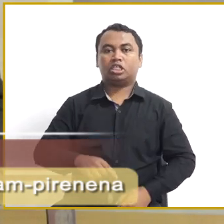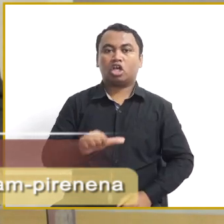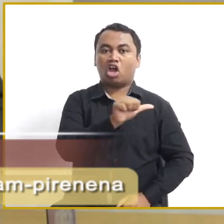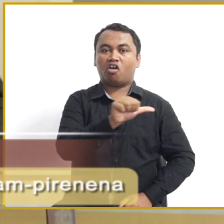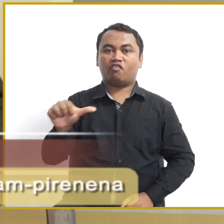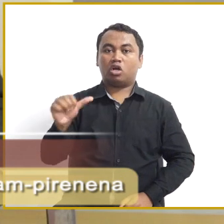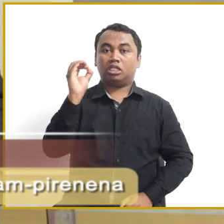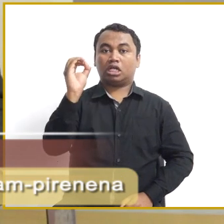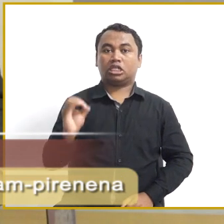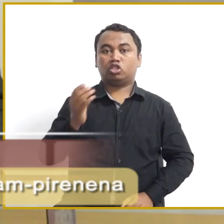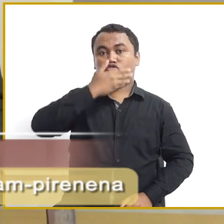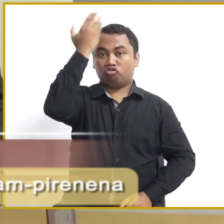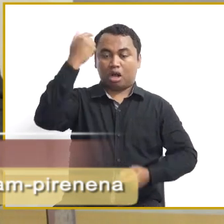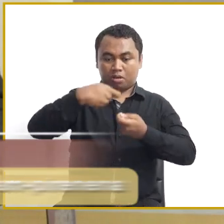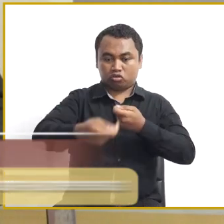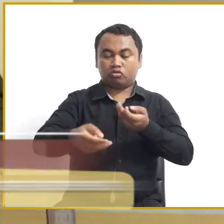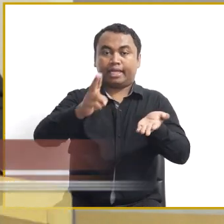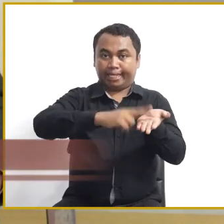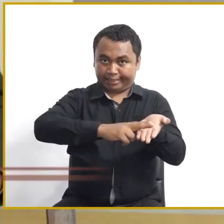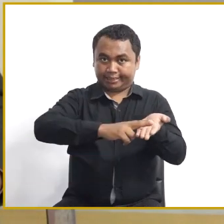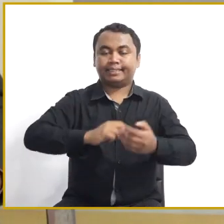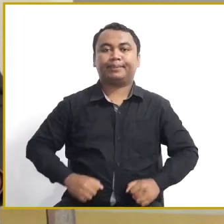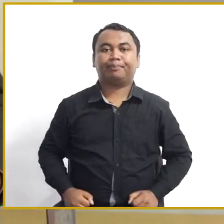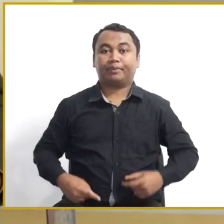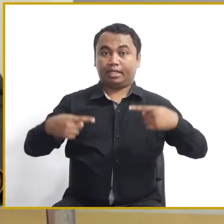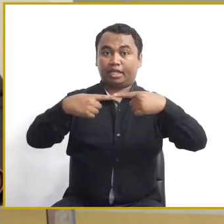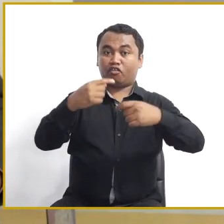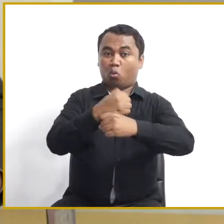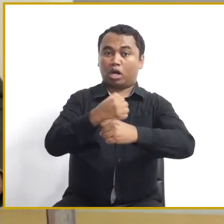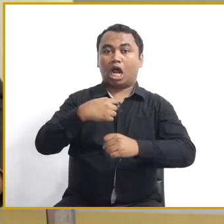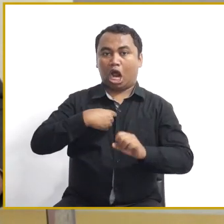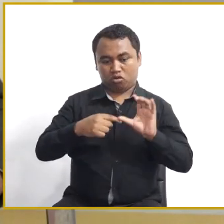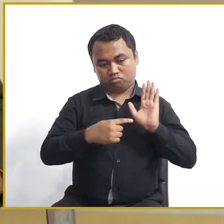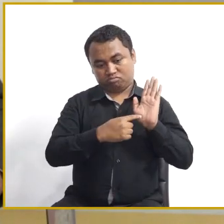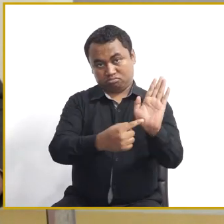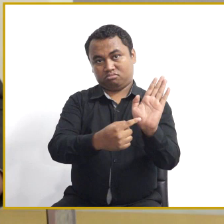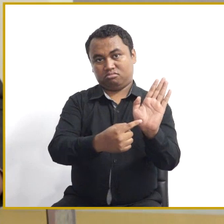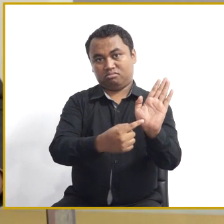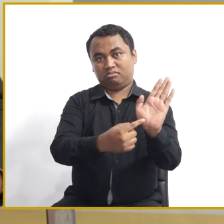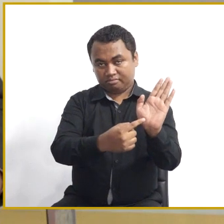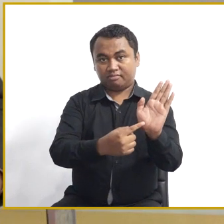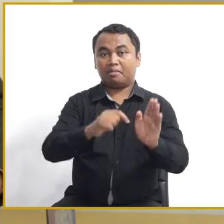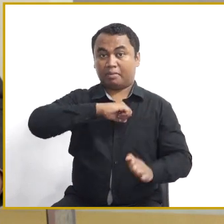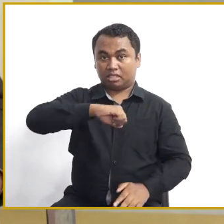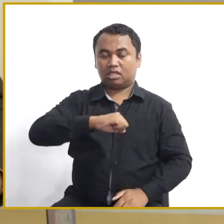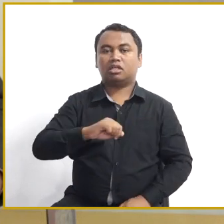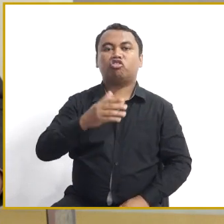folo isanjato ny mandoa etra fa rehefa tafiditra dia zato isanjato mandoa etra